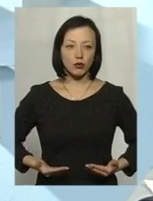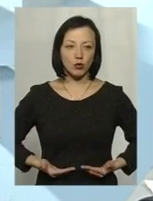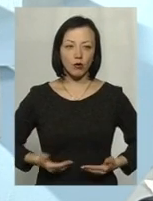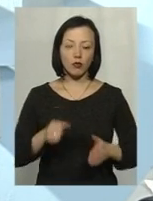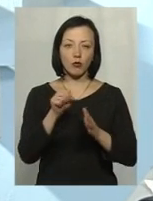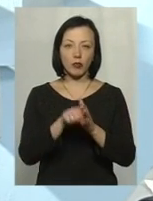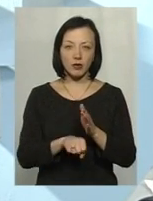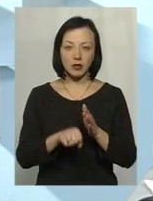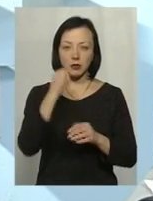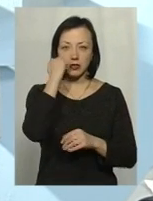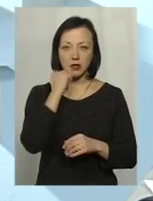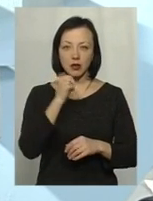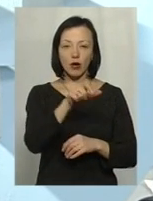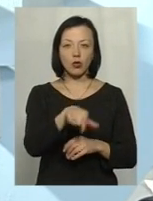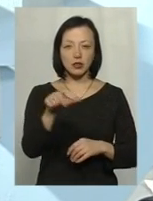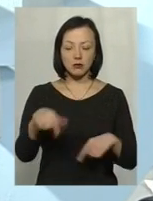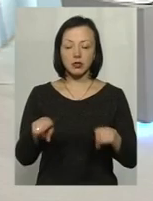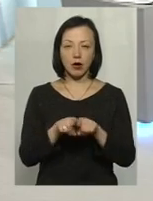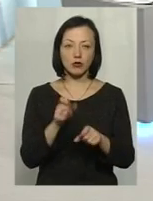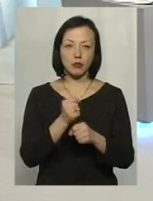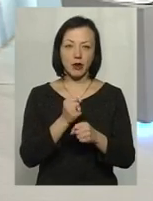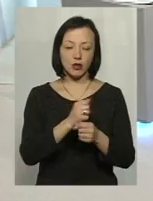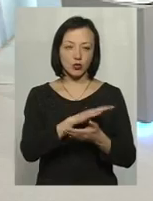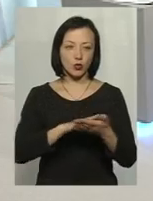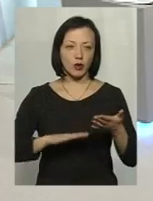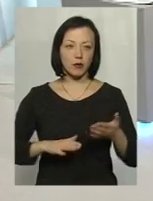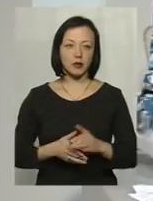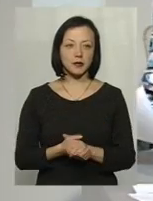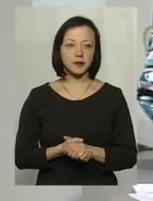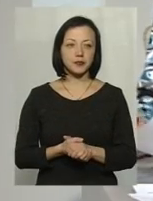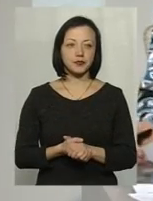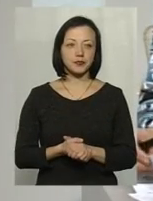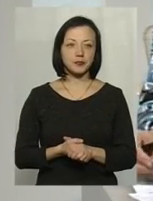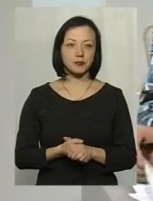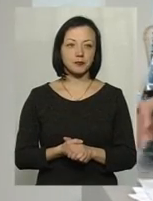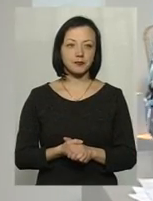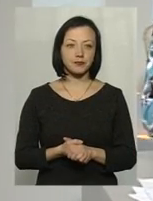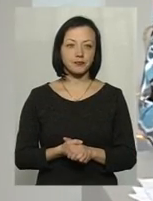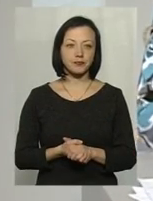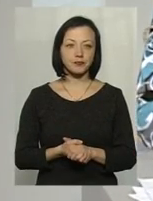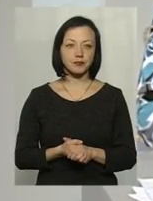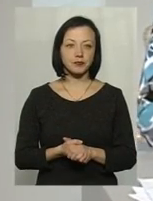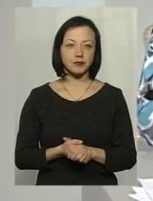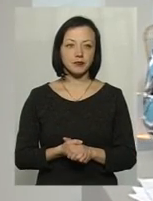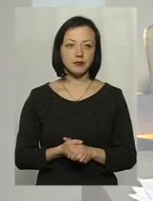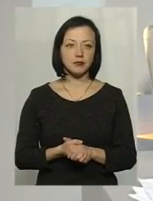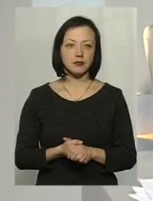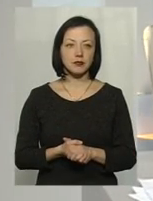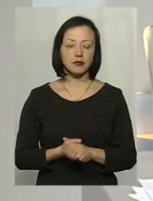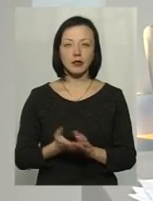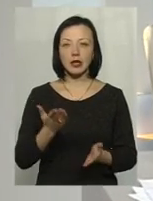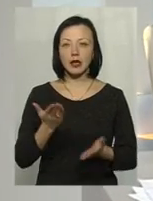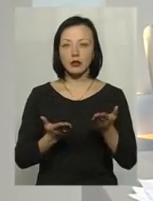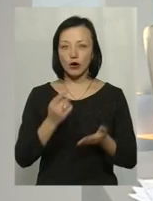вбивств престарілих осіб, над якими ми також працюємо. Скажіть, будь ласка, а от якщо потрапляє